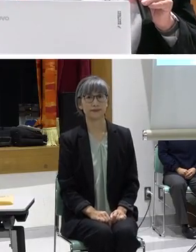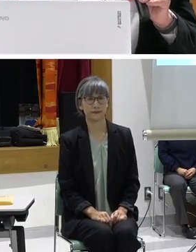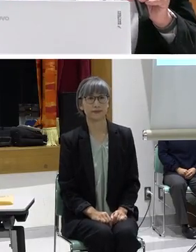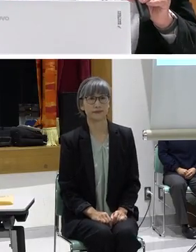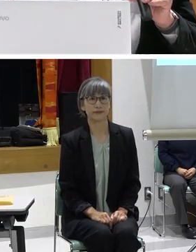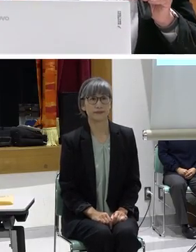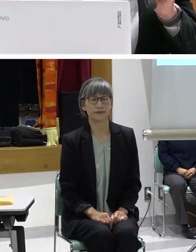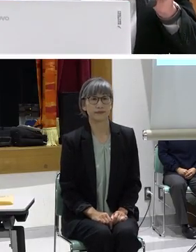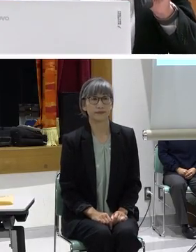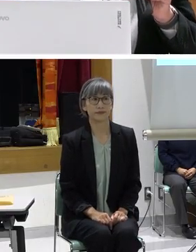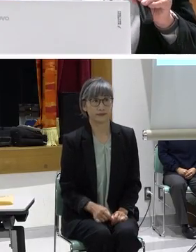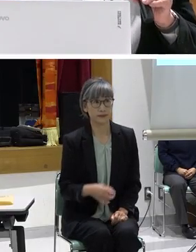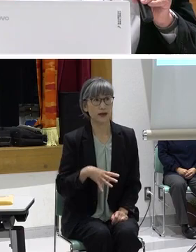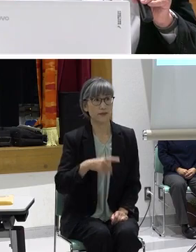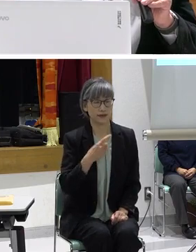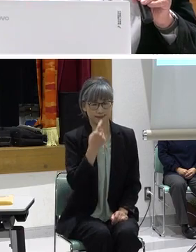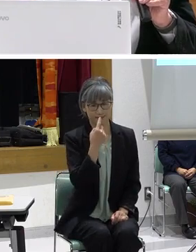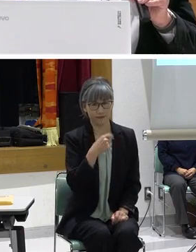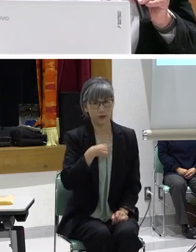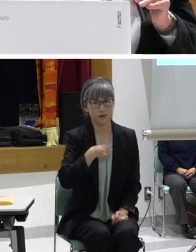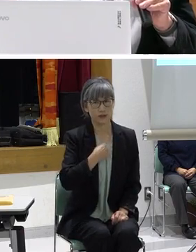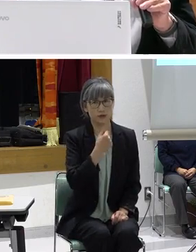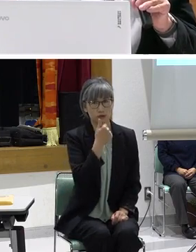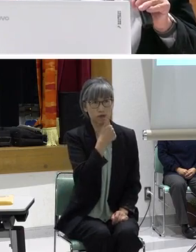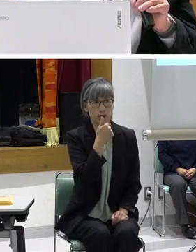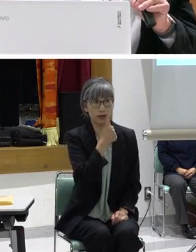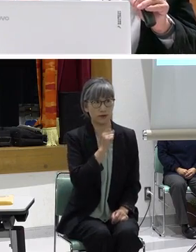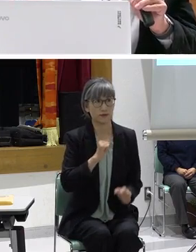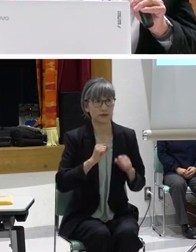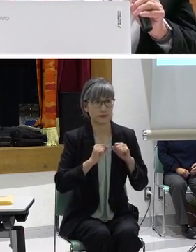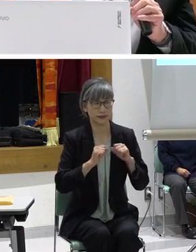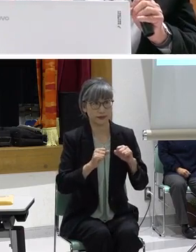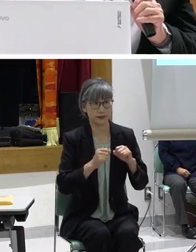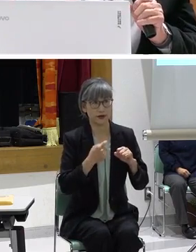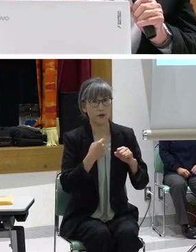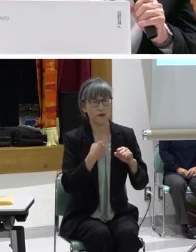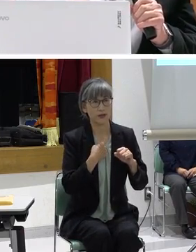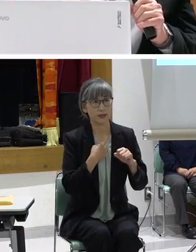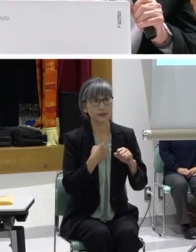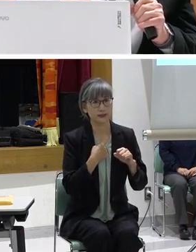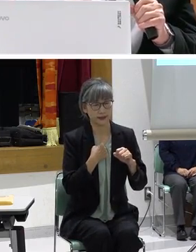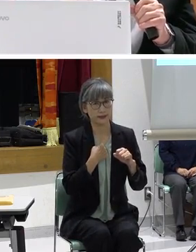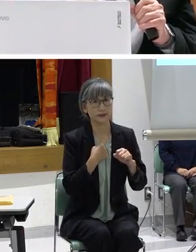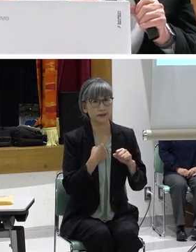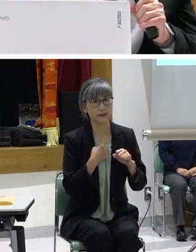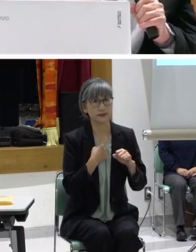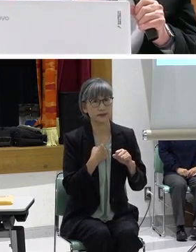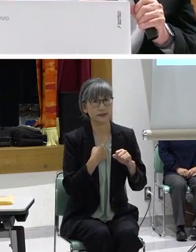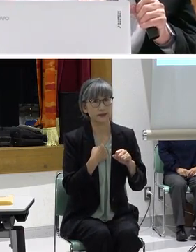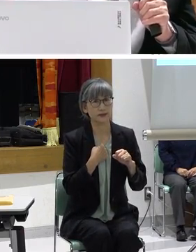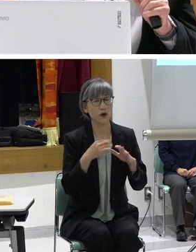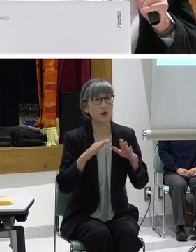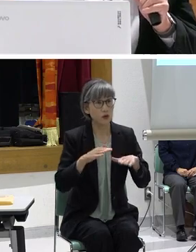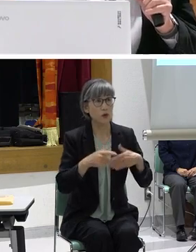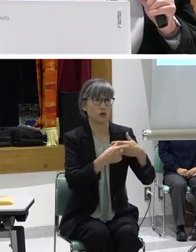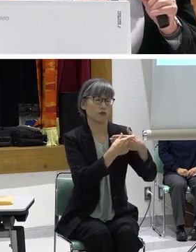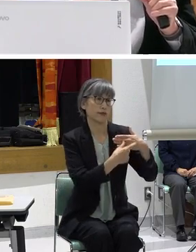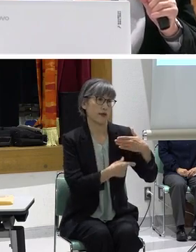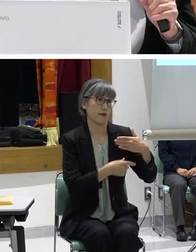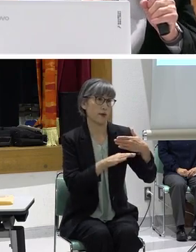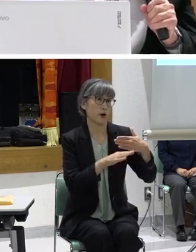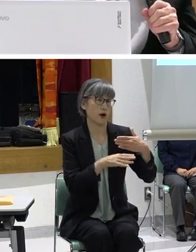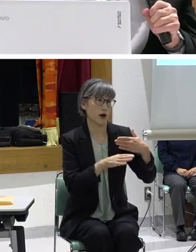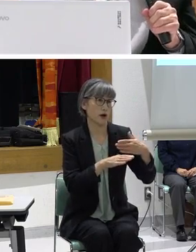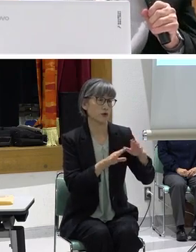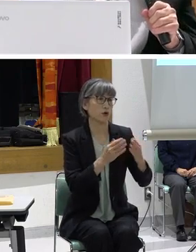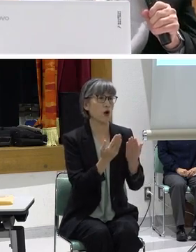まずちょっと私の自己紹介ね、させていただきます。私と自身と今日のテーマでありますバリ